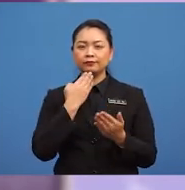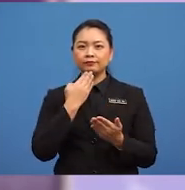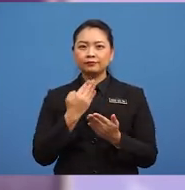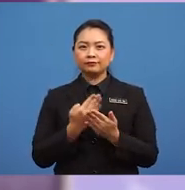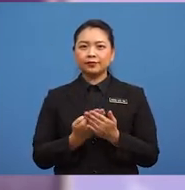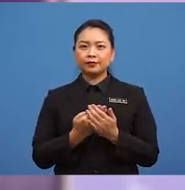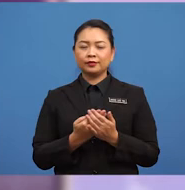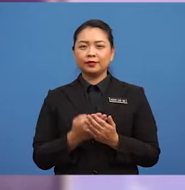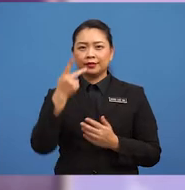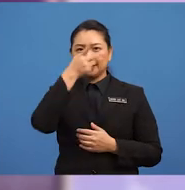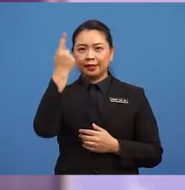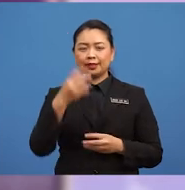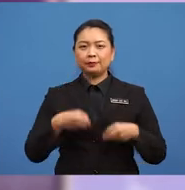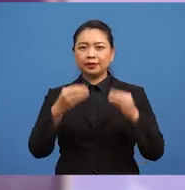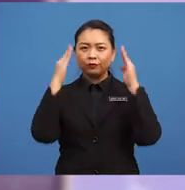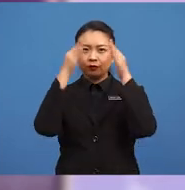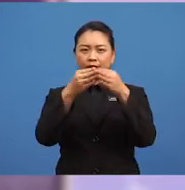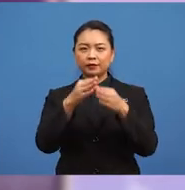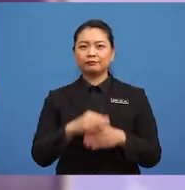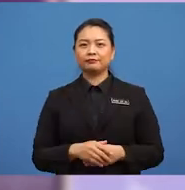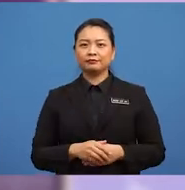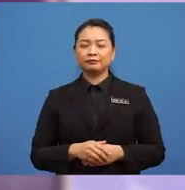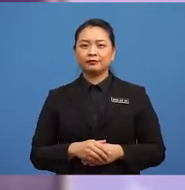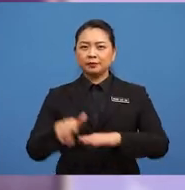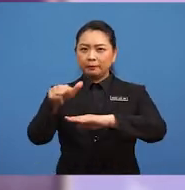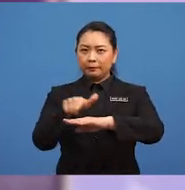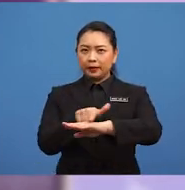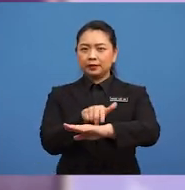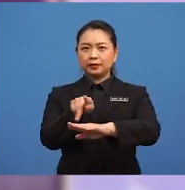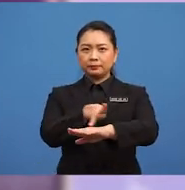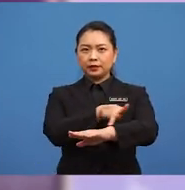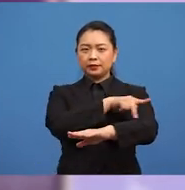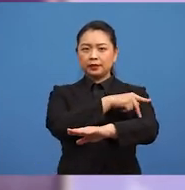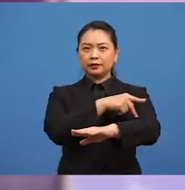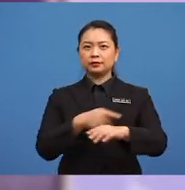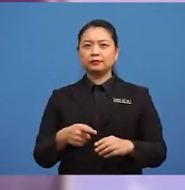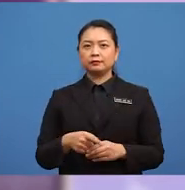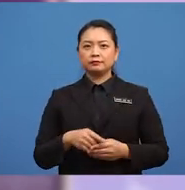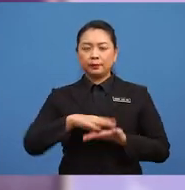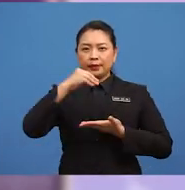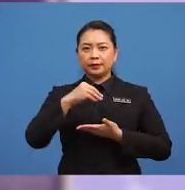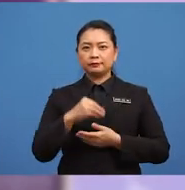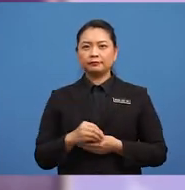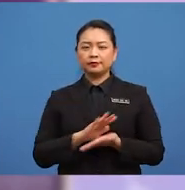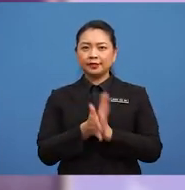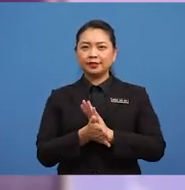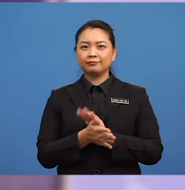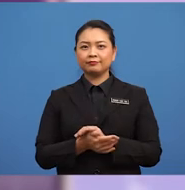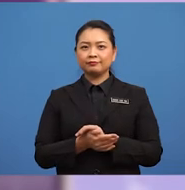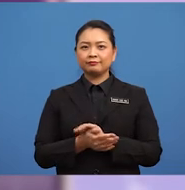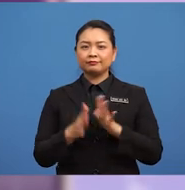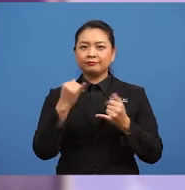kasih kerana memberi tumpuan dan komitmen di sepanjang sesi ini. Dengan itu, maka